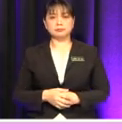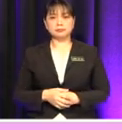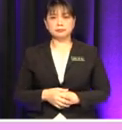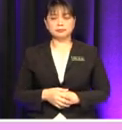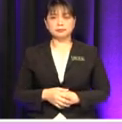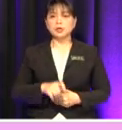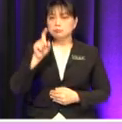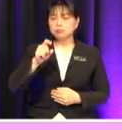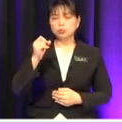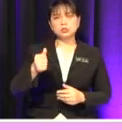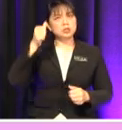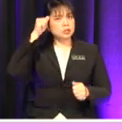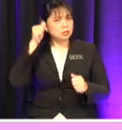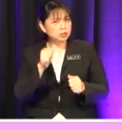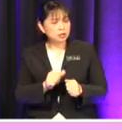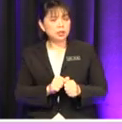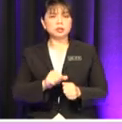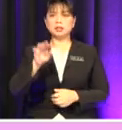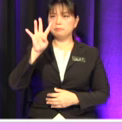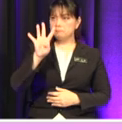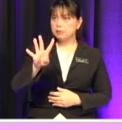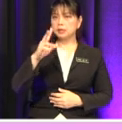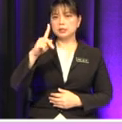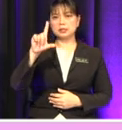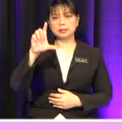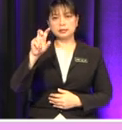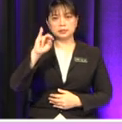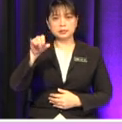kembali 4 kelenjar utama yaitu